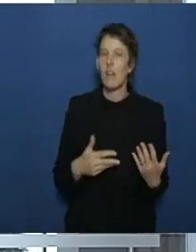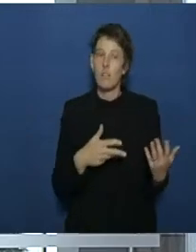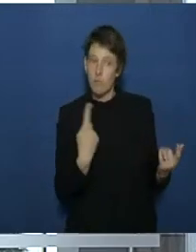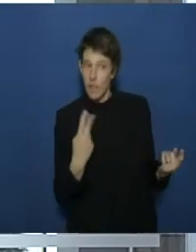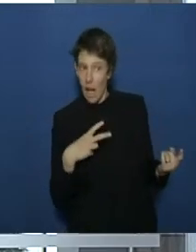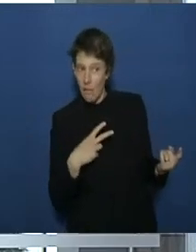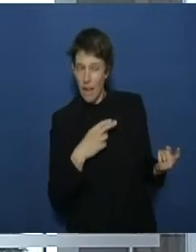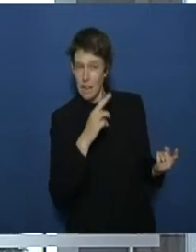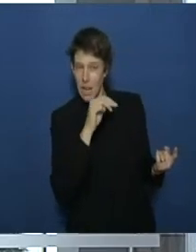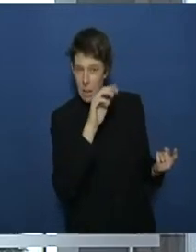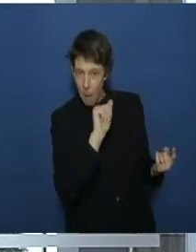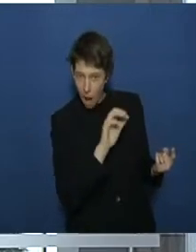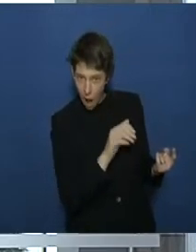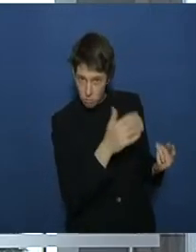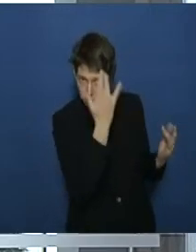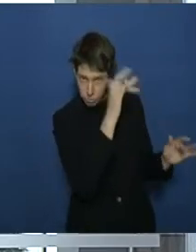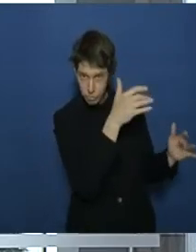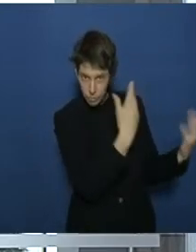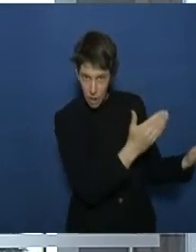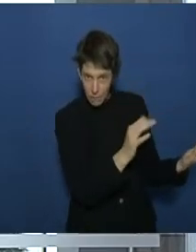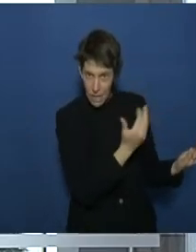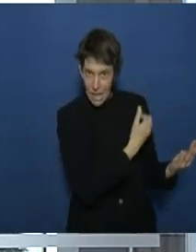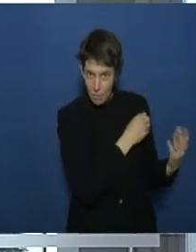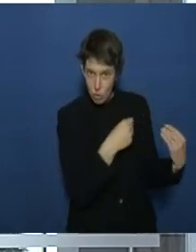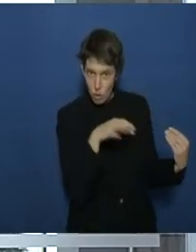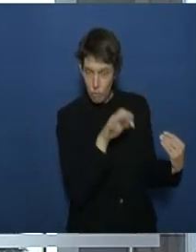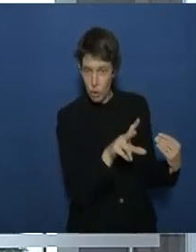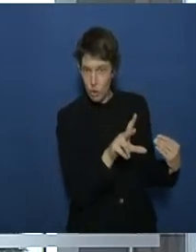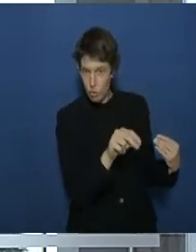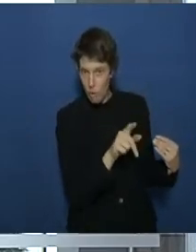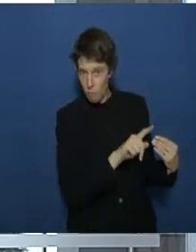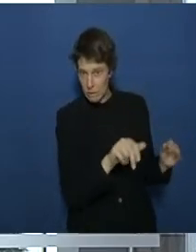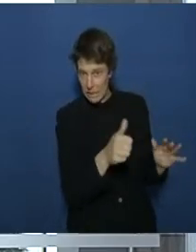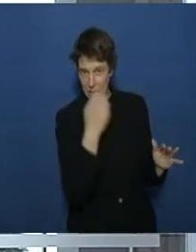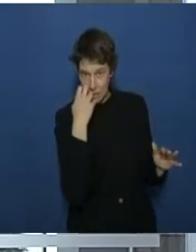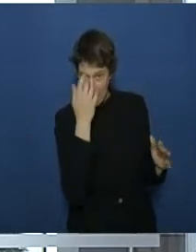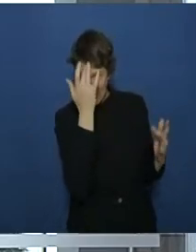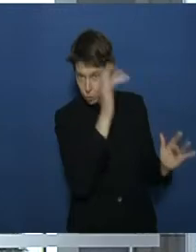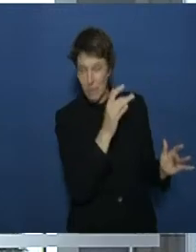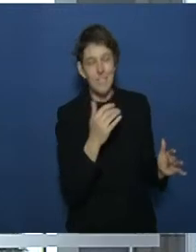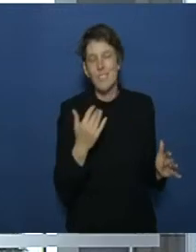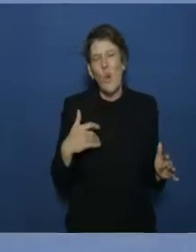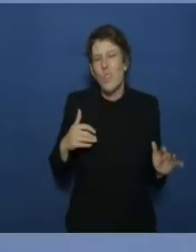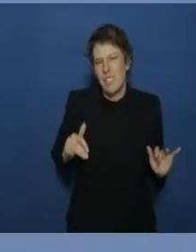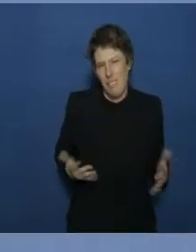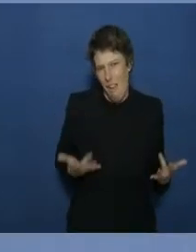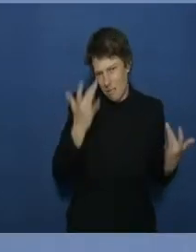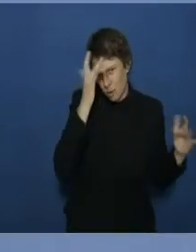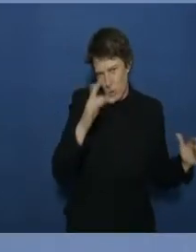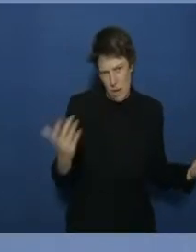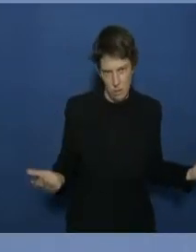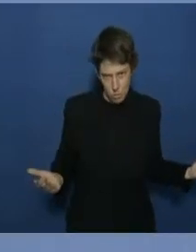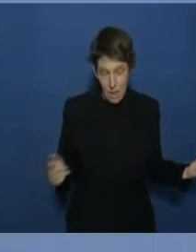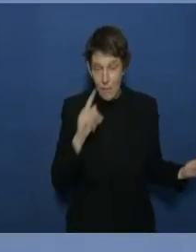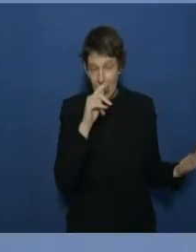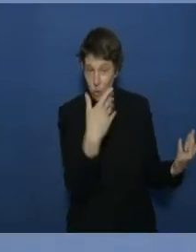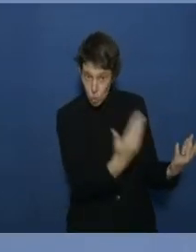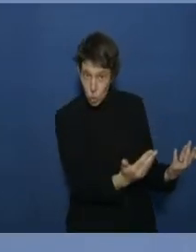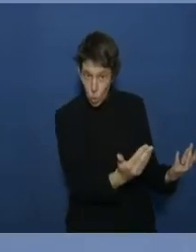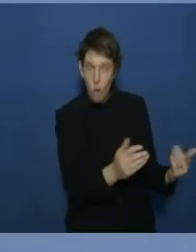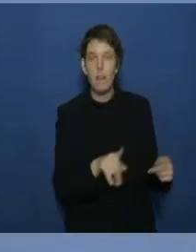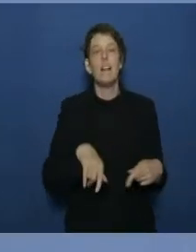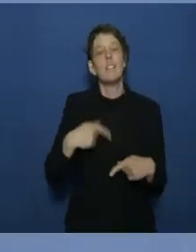Entscheidung der EMA, diesen Impfstoff auch für 12- bis 16-Jährige zuzulassen. Noch haben wir sie ja nicht. Dann kann man eben